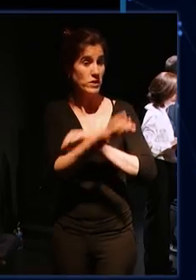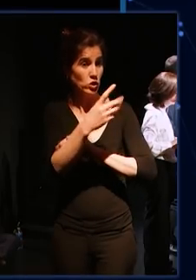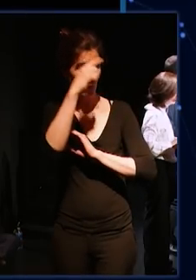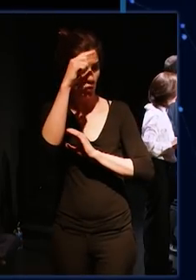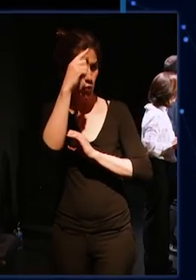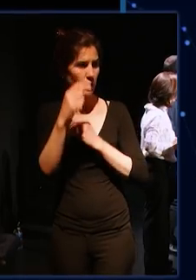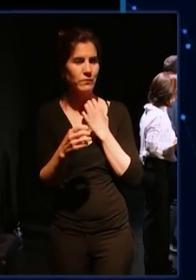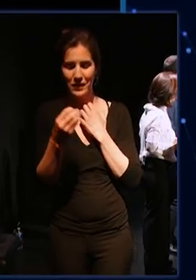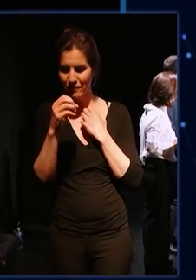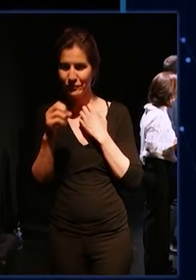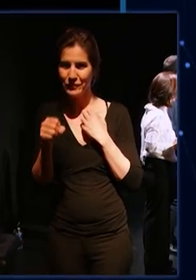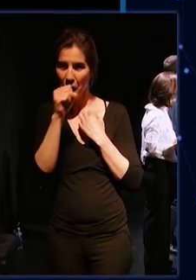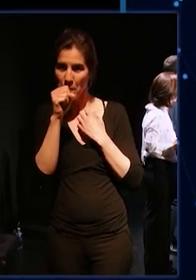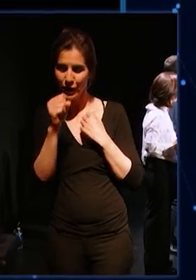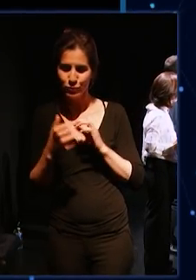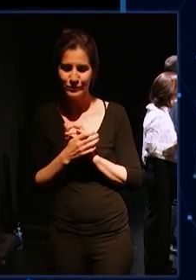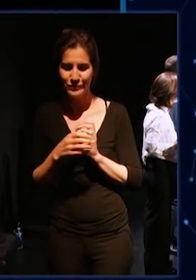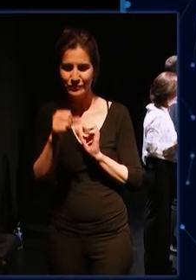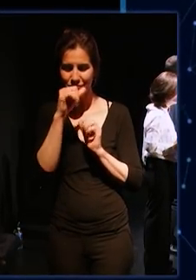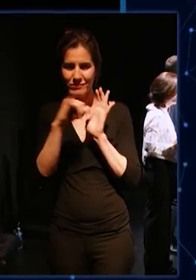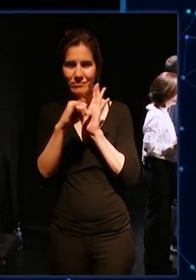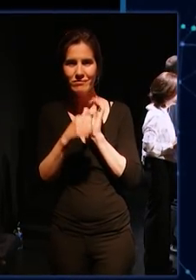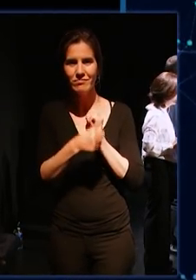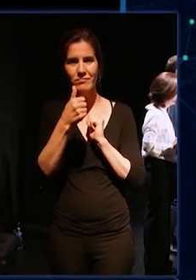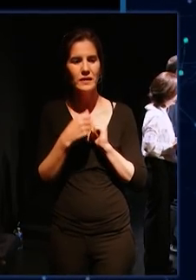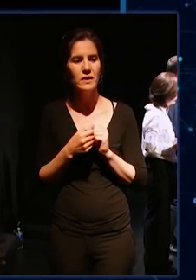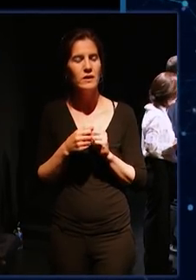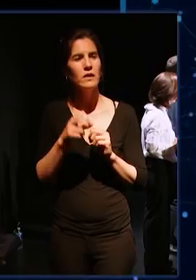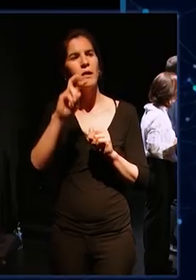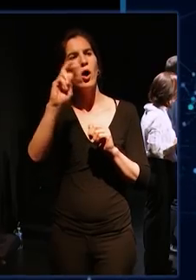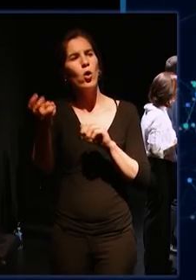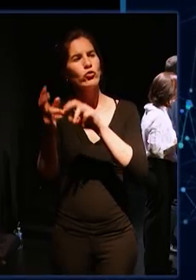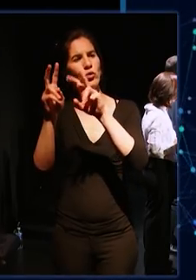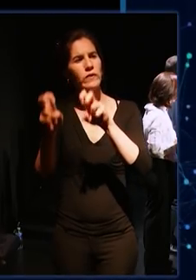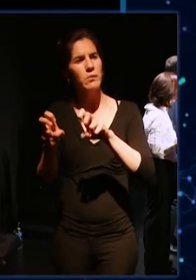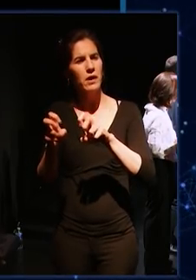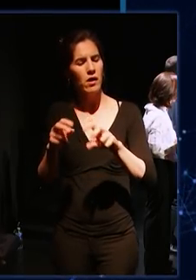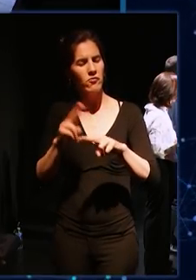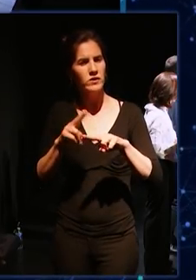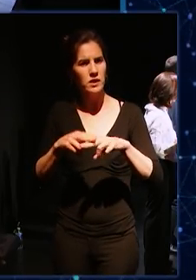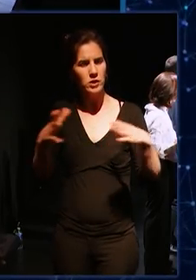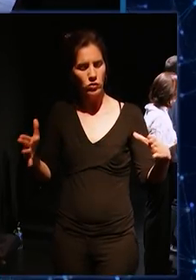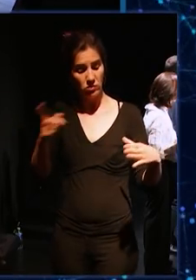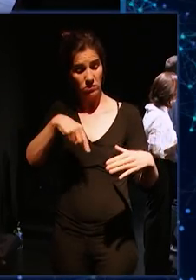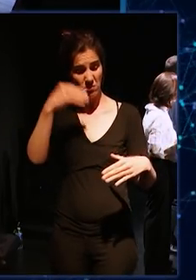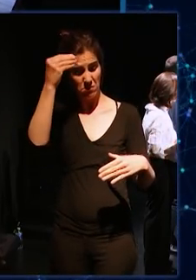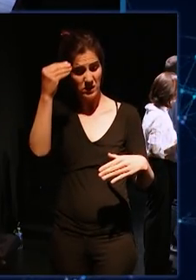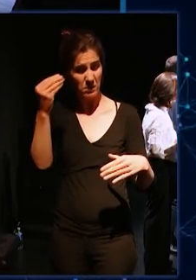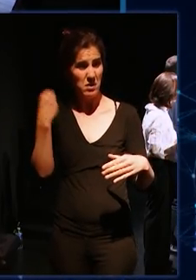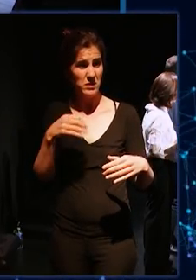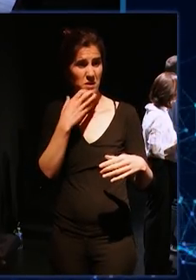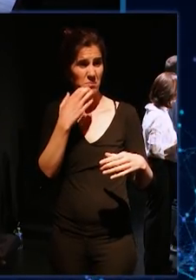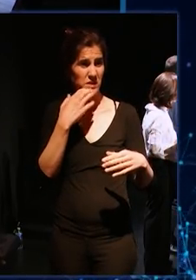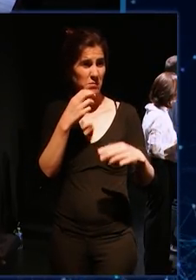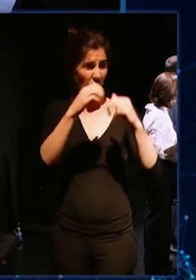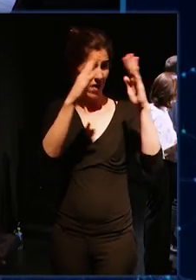Me'l menjo. És el tema de la festa major. Creiem que realment jo crec que bueno, entitats com el Garit o el Polvorí